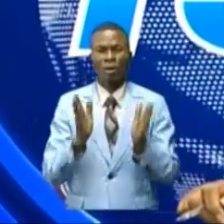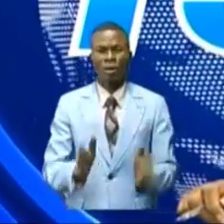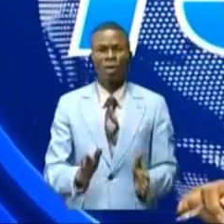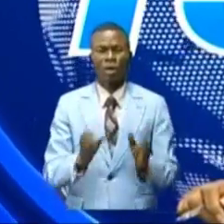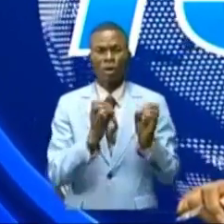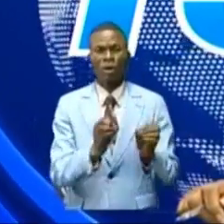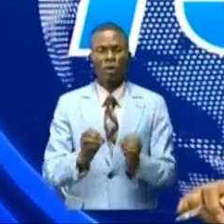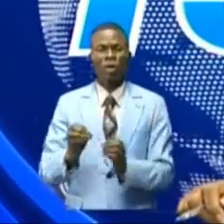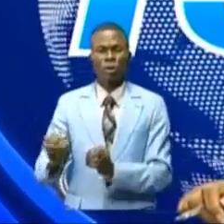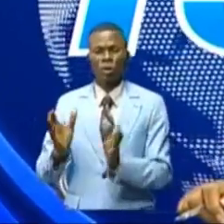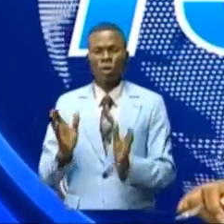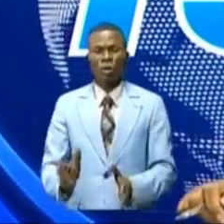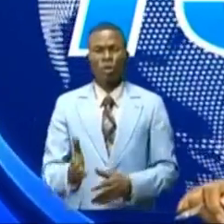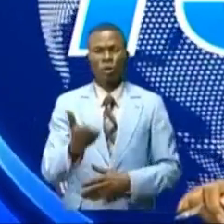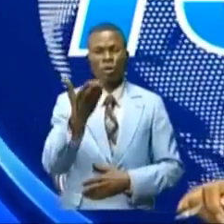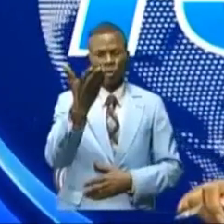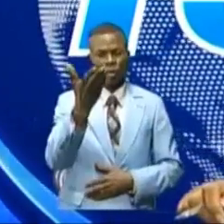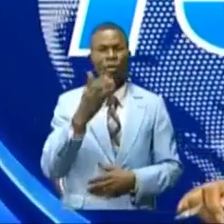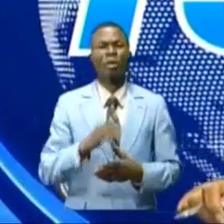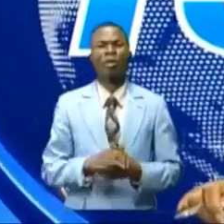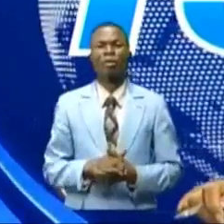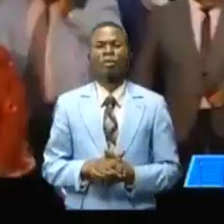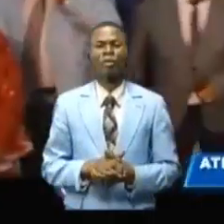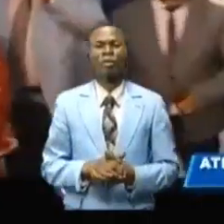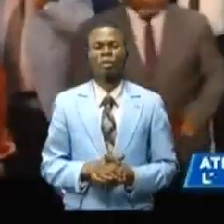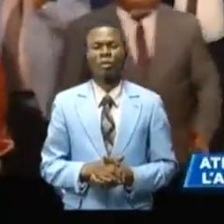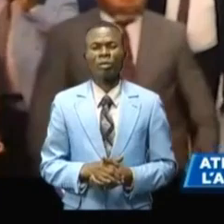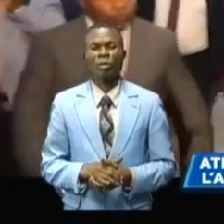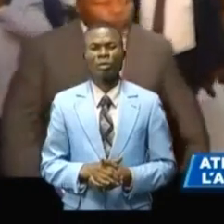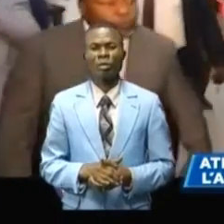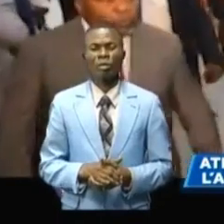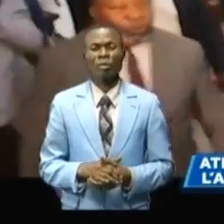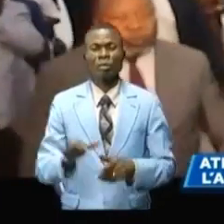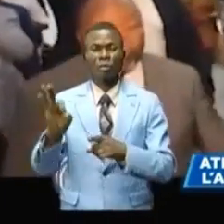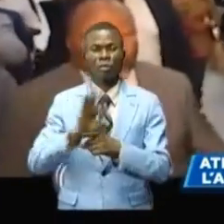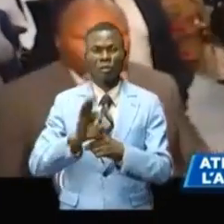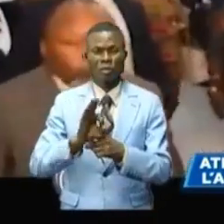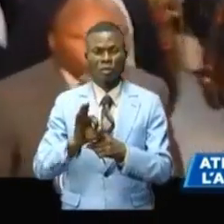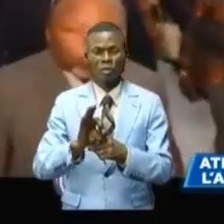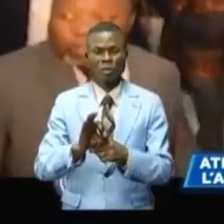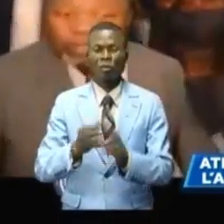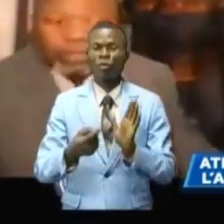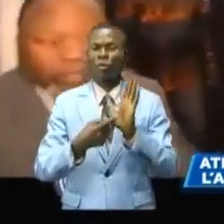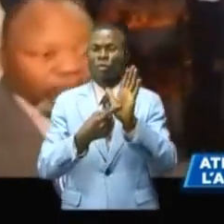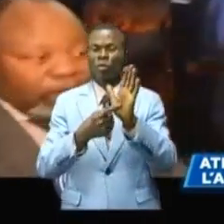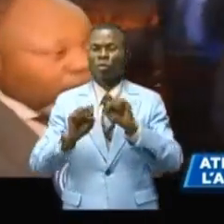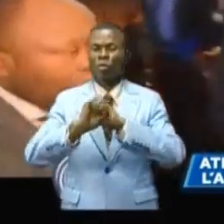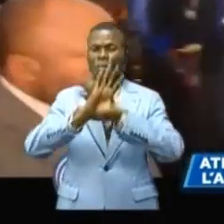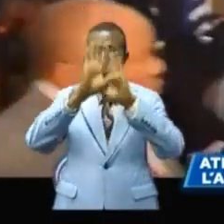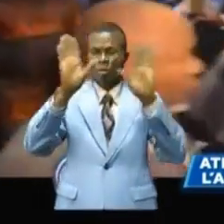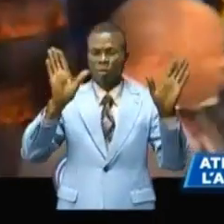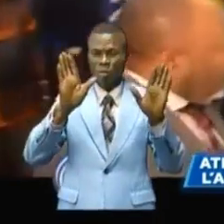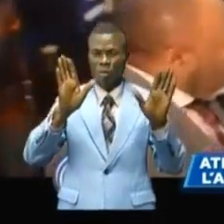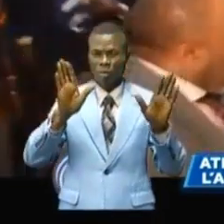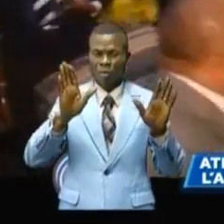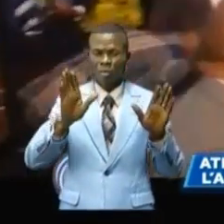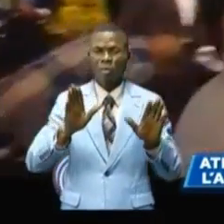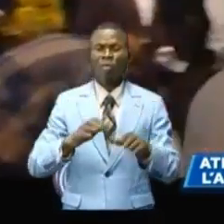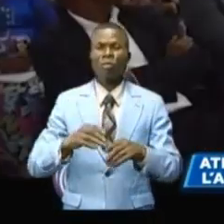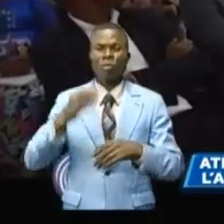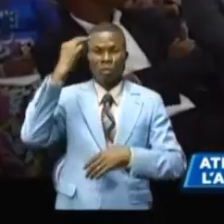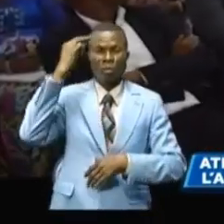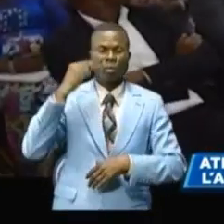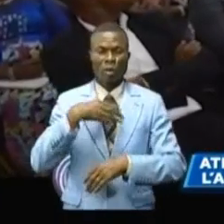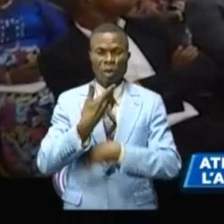et organisationnelle. Bobo Samba, reportage. Ces assises sont une démonstration de la volonté du ministre des Affaires